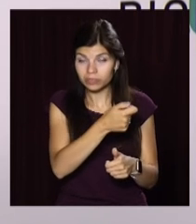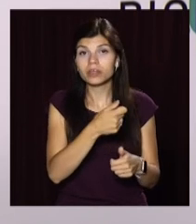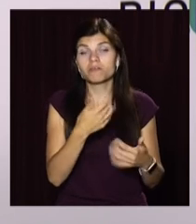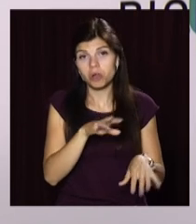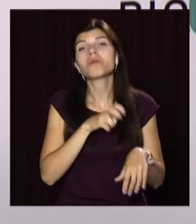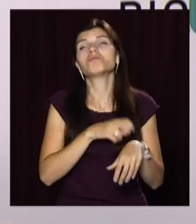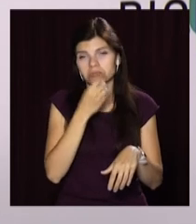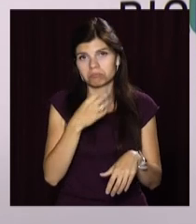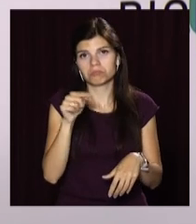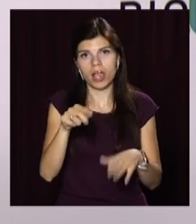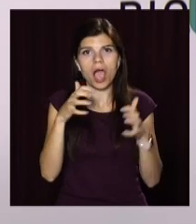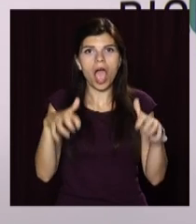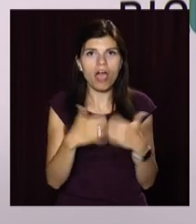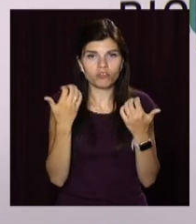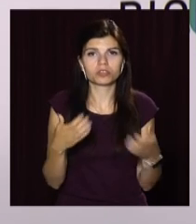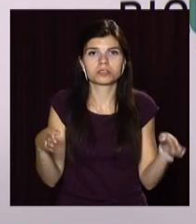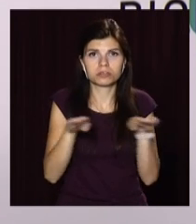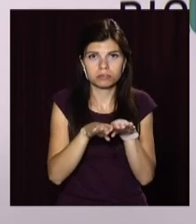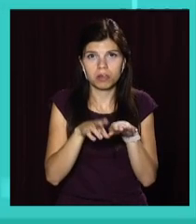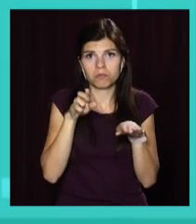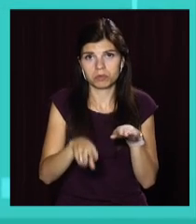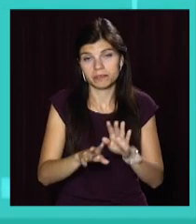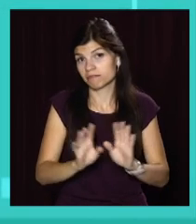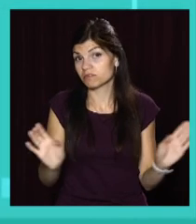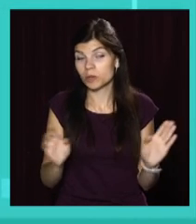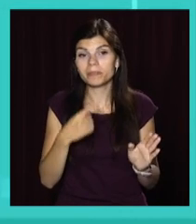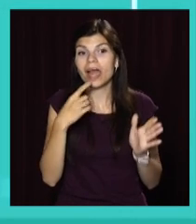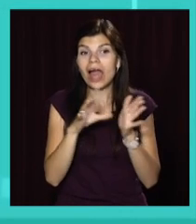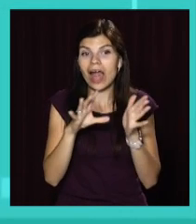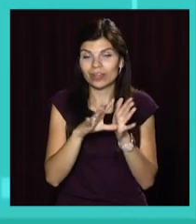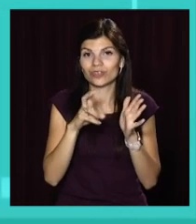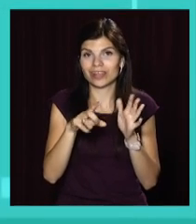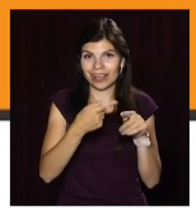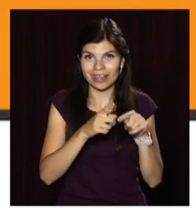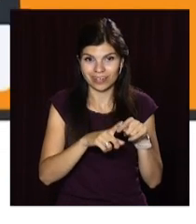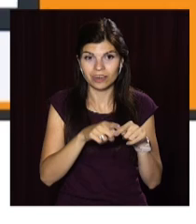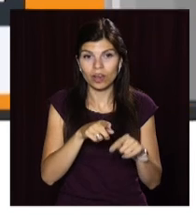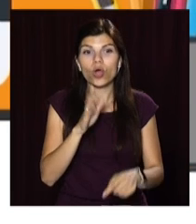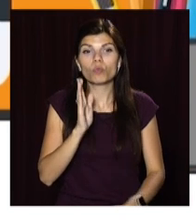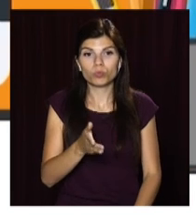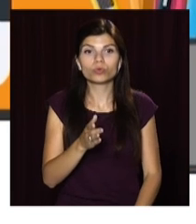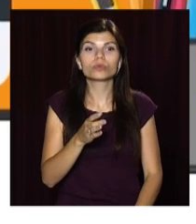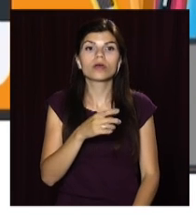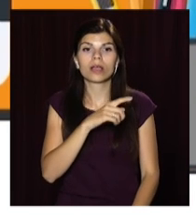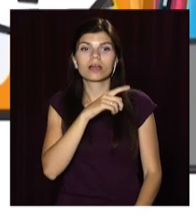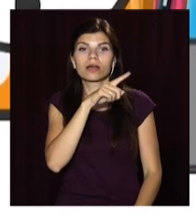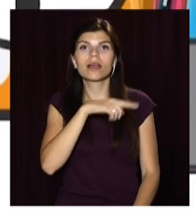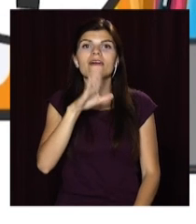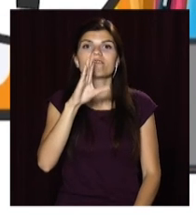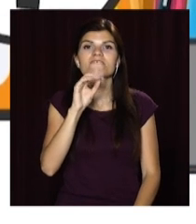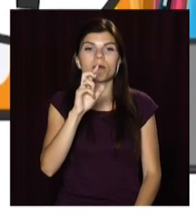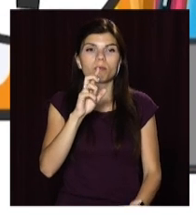автоматично закривається цей період непрацездатності. Електронний листок непрацездатності буде доступний роботодавцю на